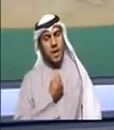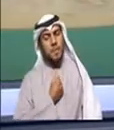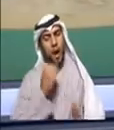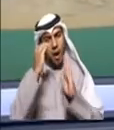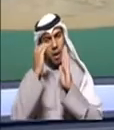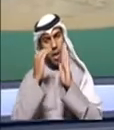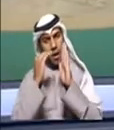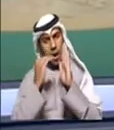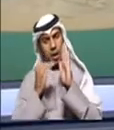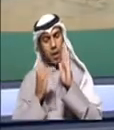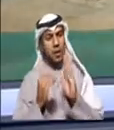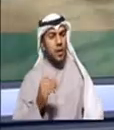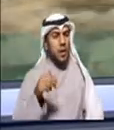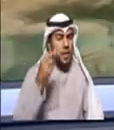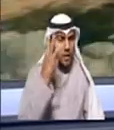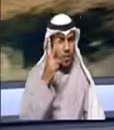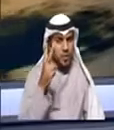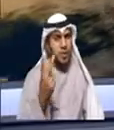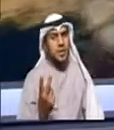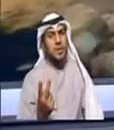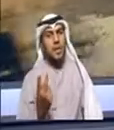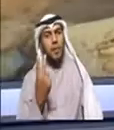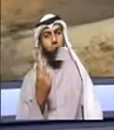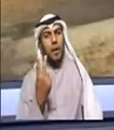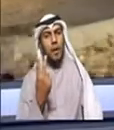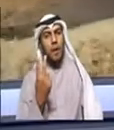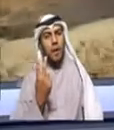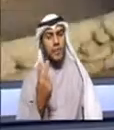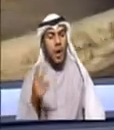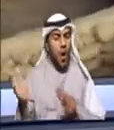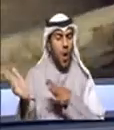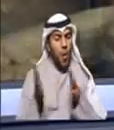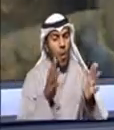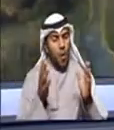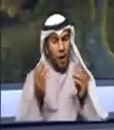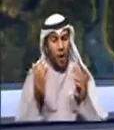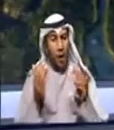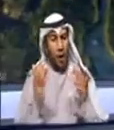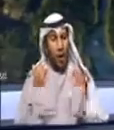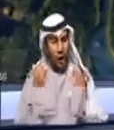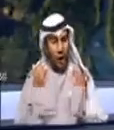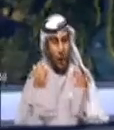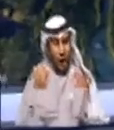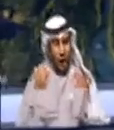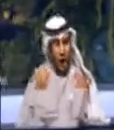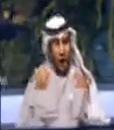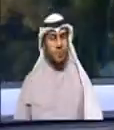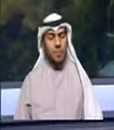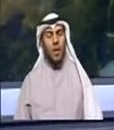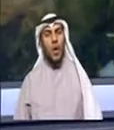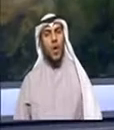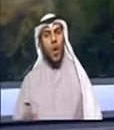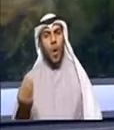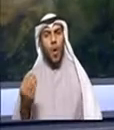استمراريه الرياح الشمال الغربي اللي راح تكون معتدله تنشط على الفترات الساعه والصغرى وانا معتدله